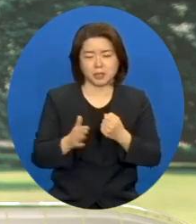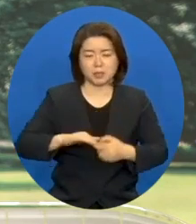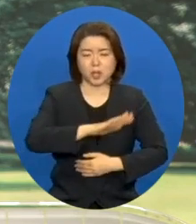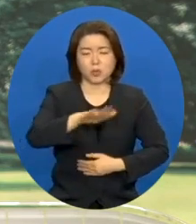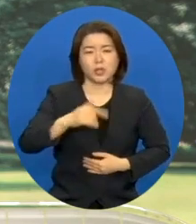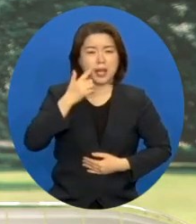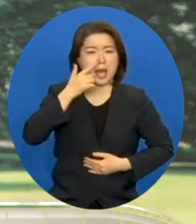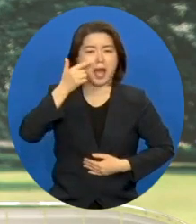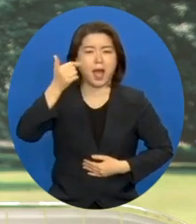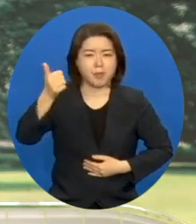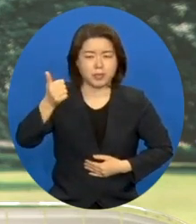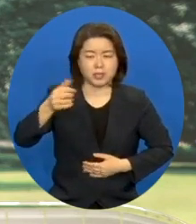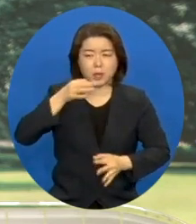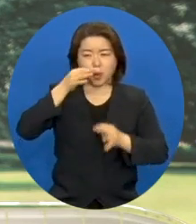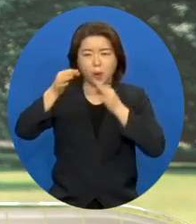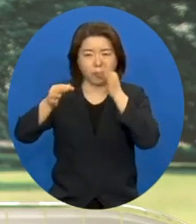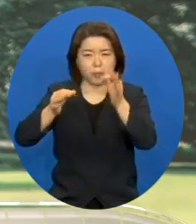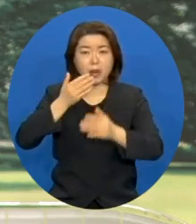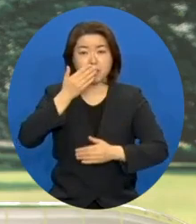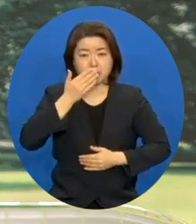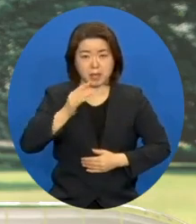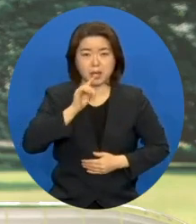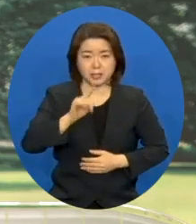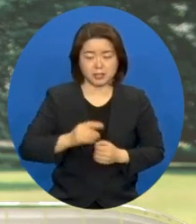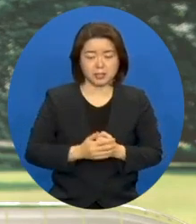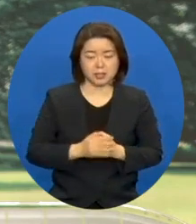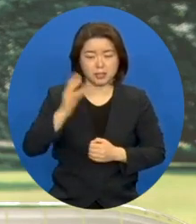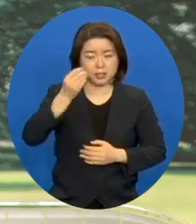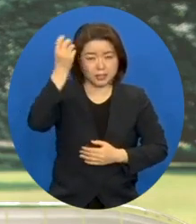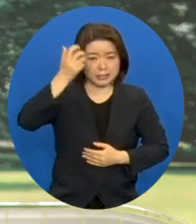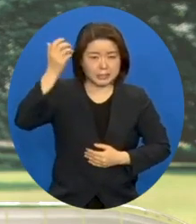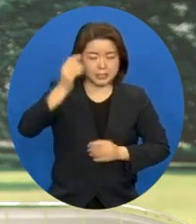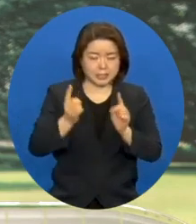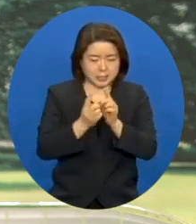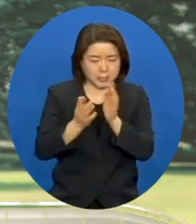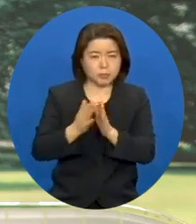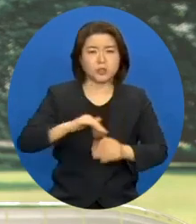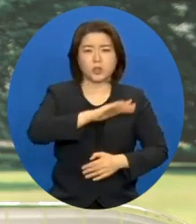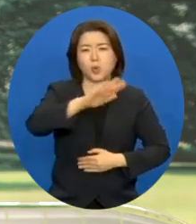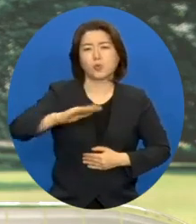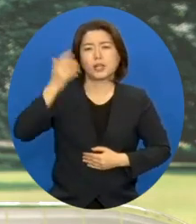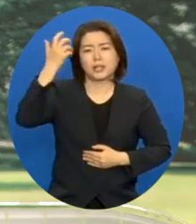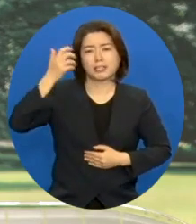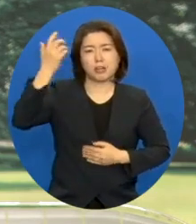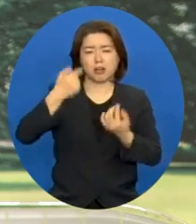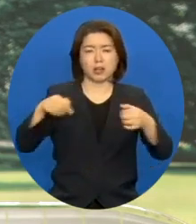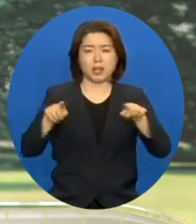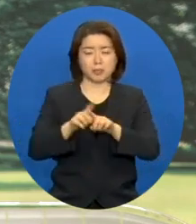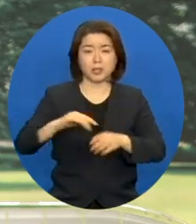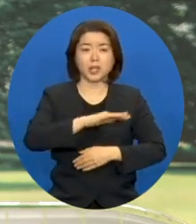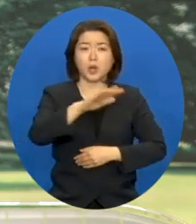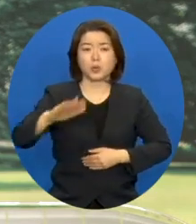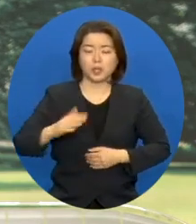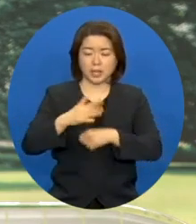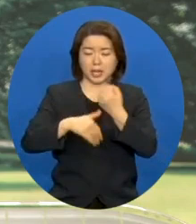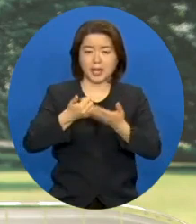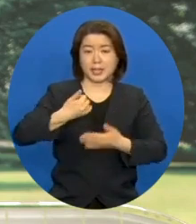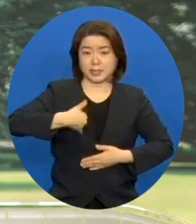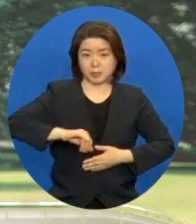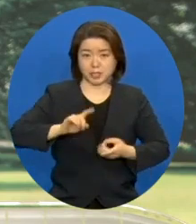아빠, 아버지라고 부르짖느니라. 성령이 친히 우리의 영과 더불어 우리가 하나님의 자녀인